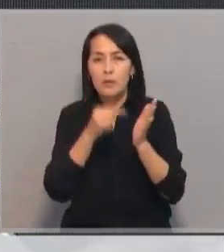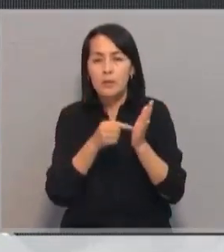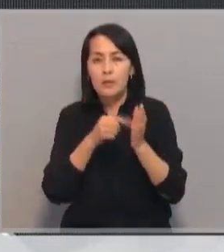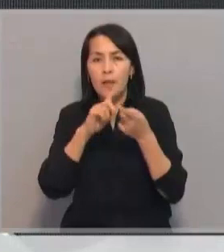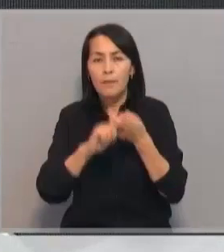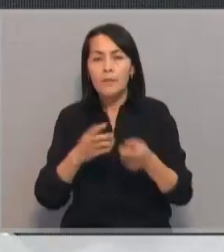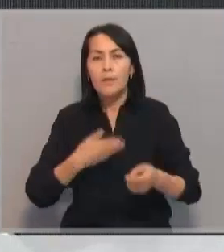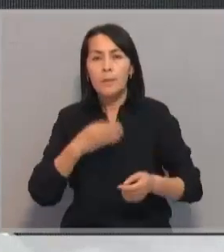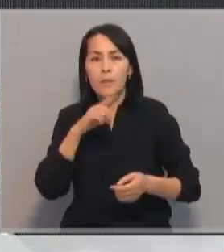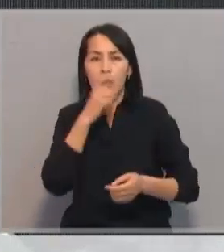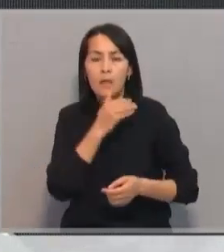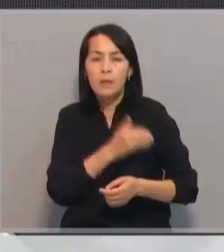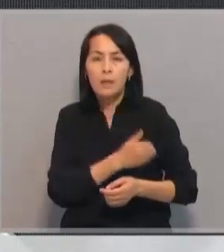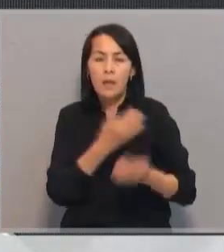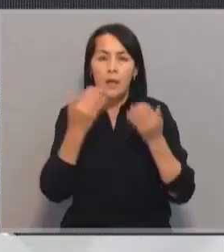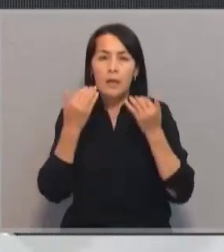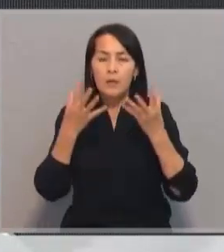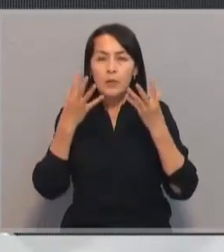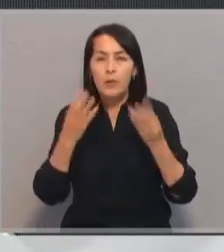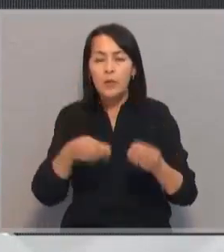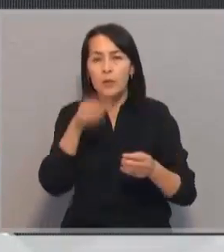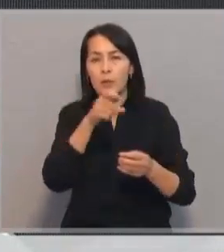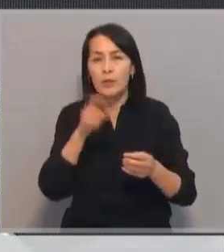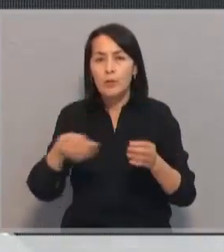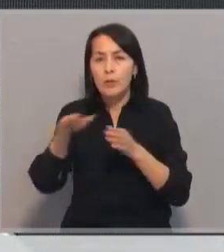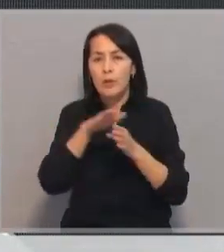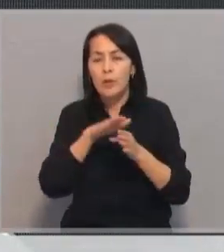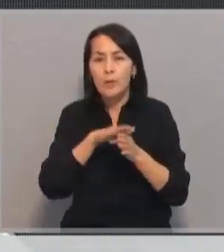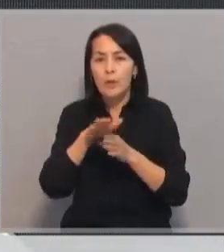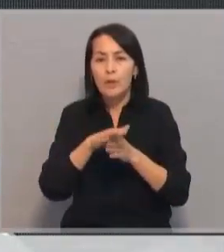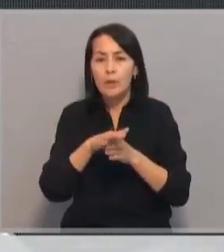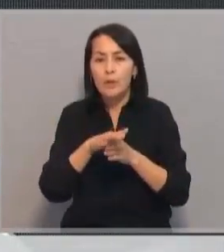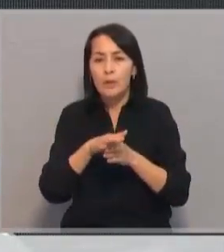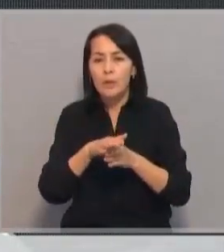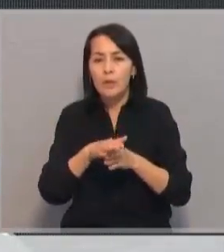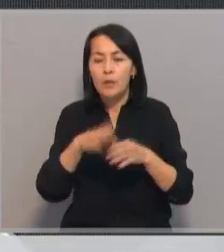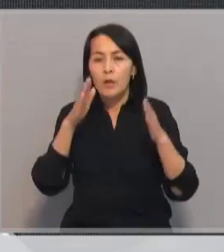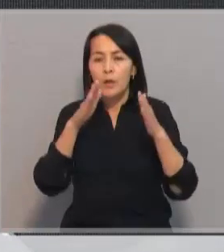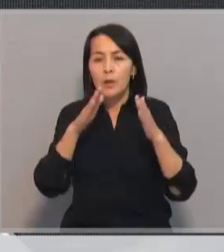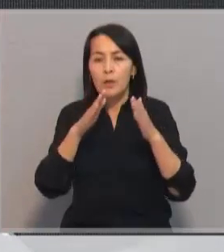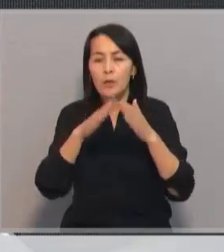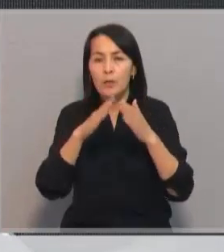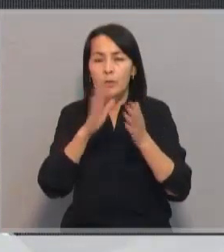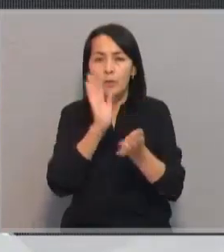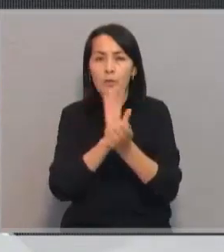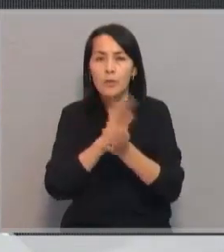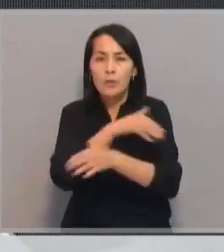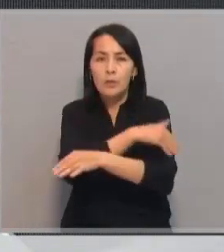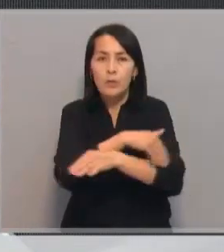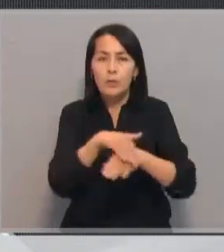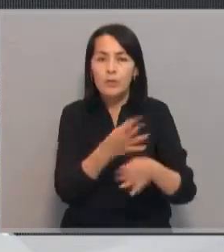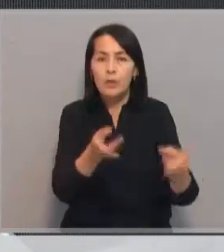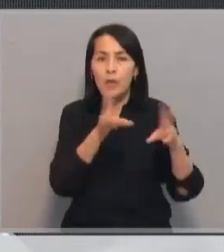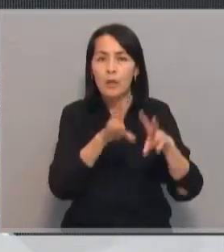мен айтқан болар едім. Қазіргі кезде тұрғындардың барлығы, көптеген үйлердің барлығы қоқыстарын көшелерге шығарып